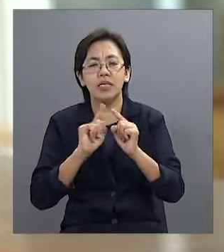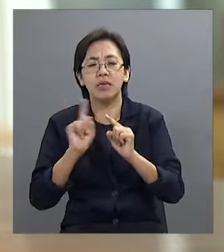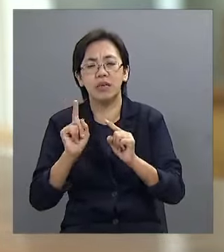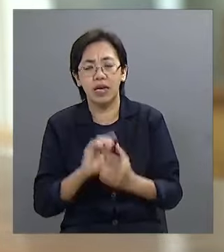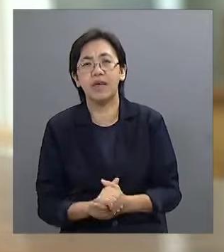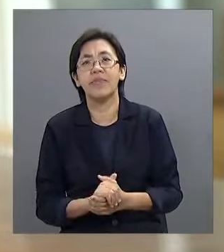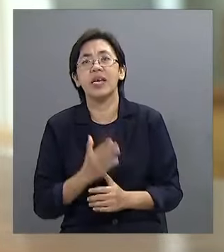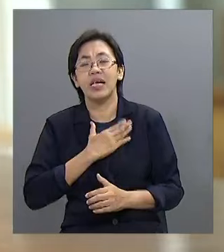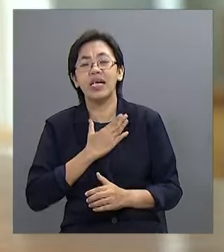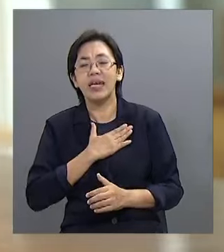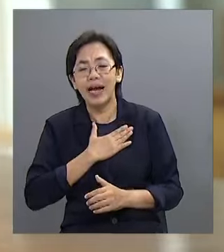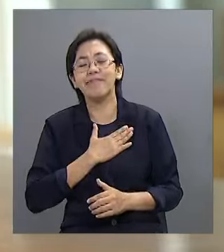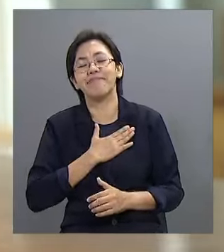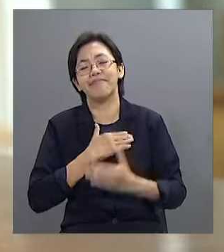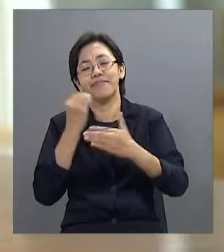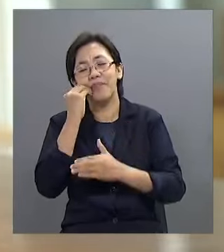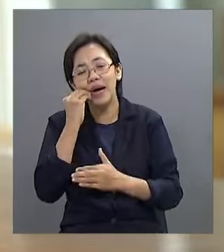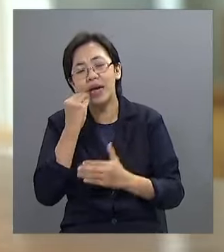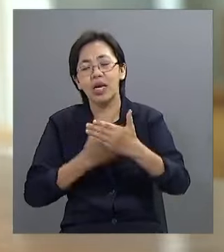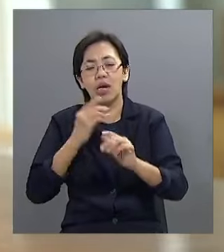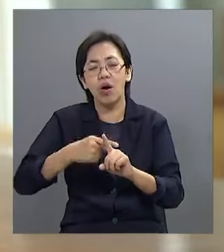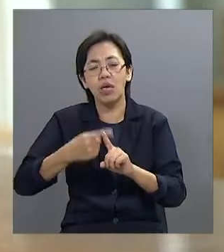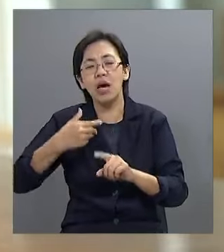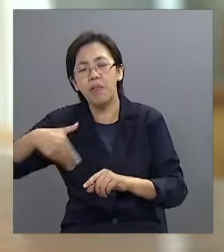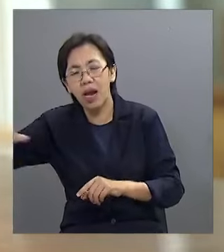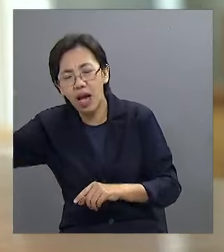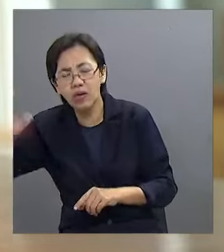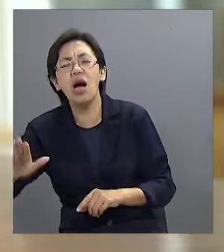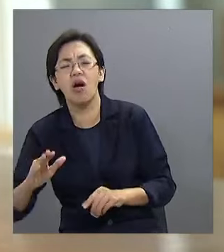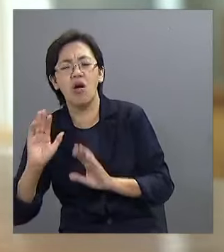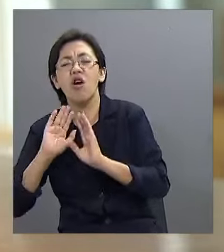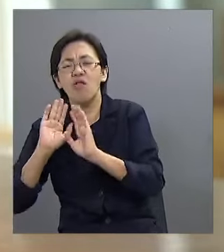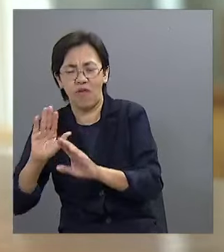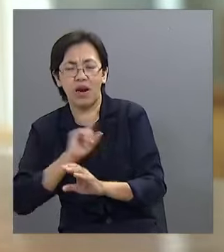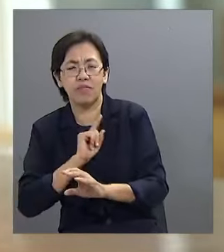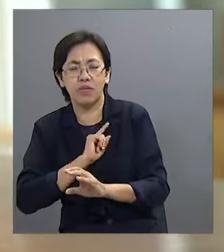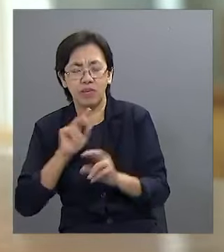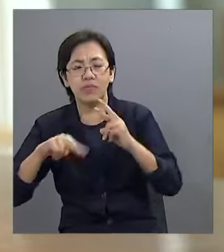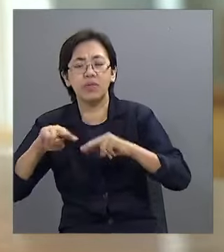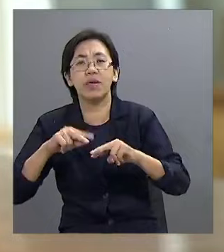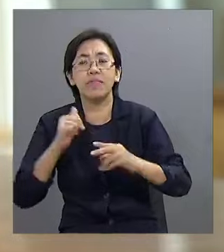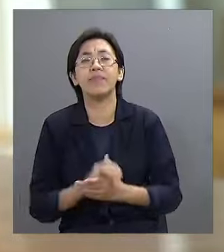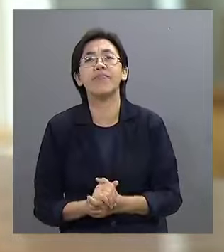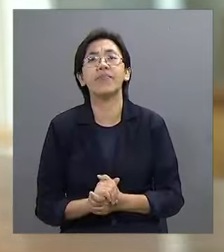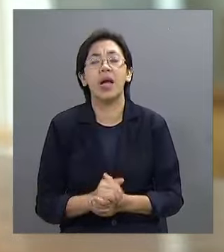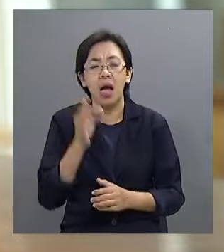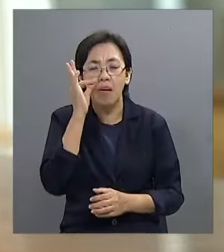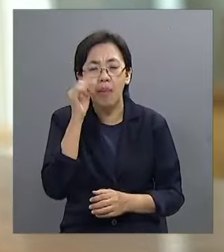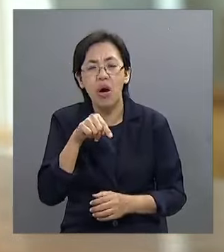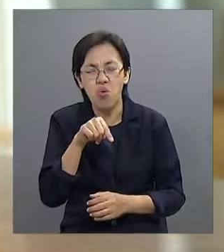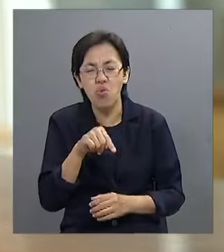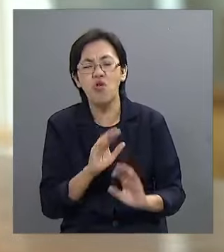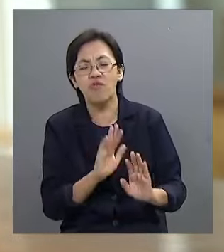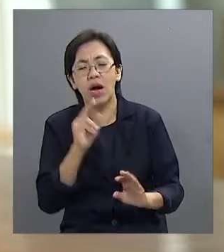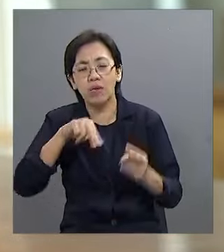ออกจากตรงนี้แล้วก็หลังจากนี้ให้เราเข้าไปดูแลหน่อยอะไรอย่างเงี้ยค่ะเราก็จะรู้ว่าอ๋อตัวนี้ยังพอมีที่มาอย่างนั้นอย่างนี้ทำหมันมาแล้วท